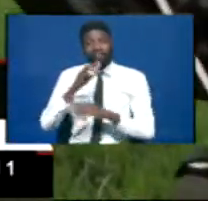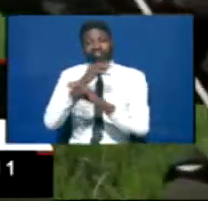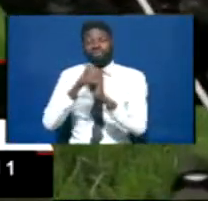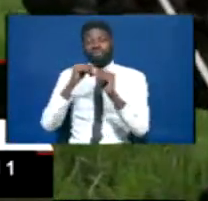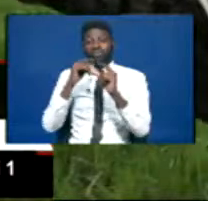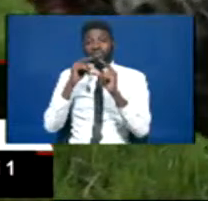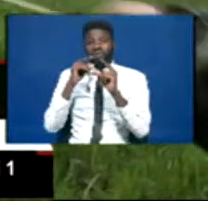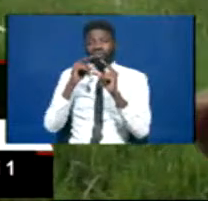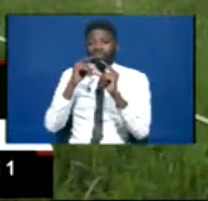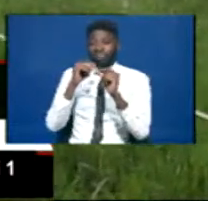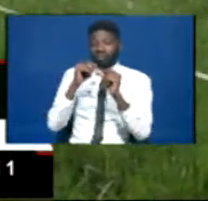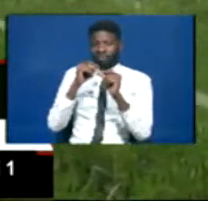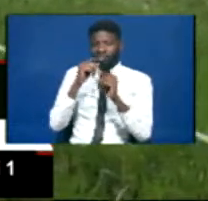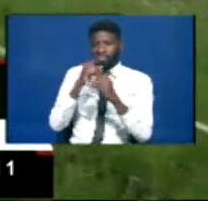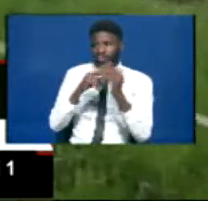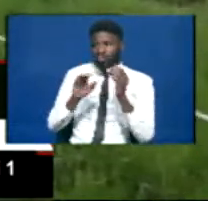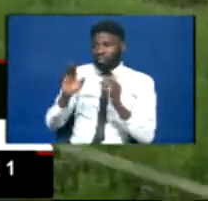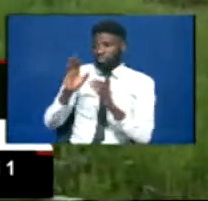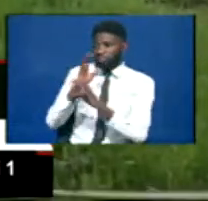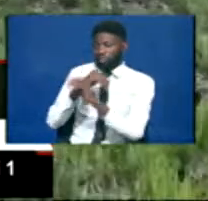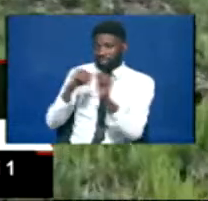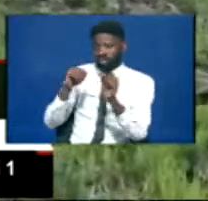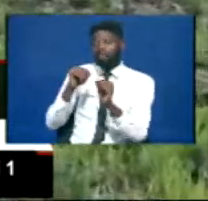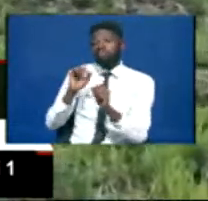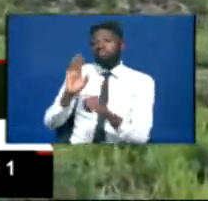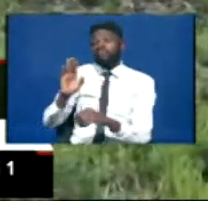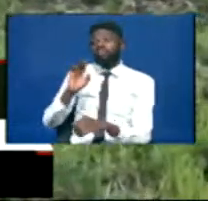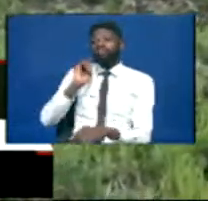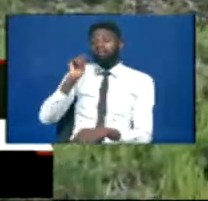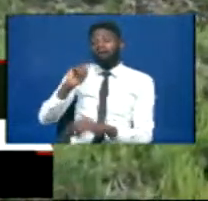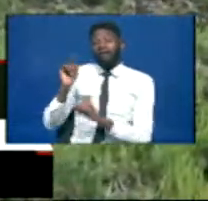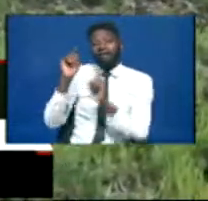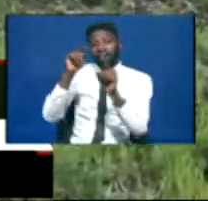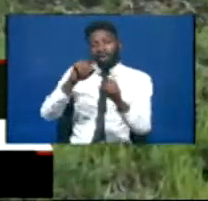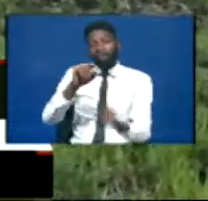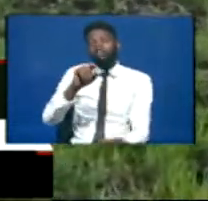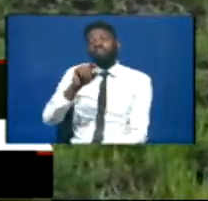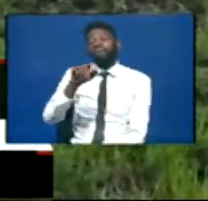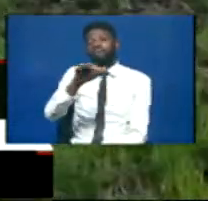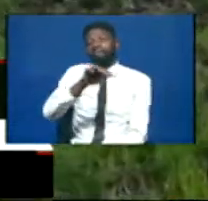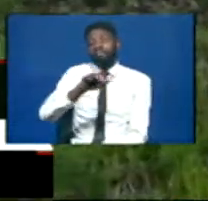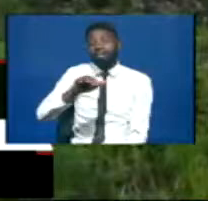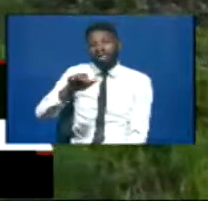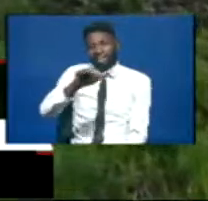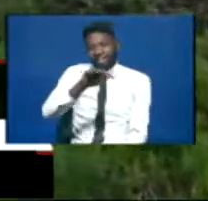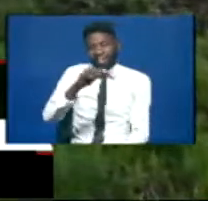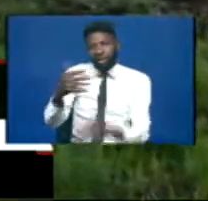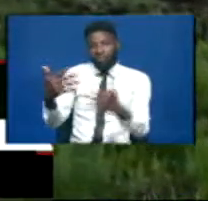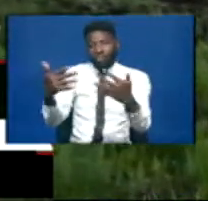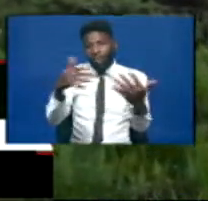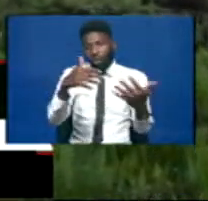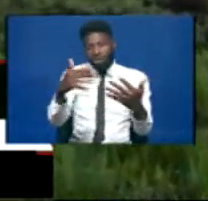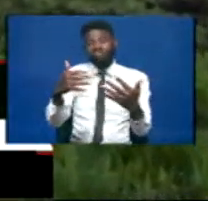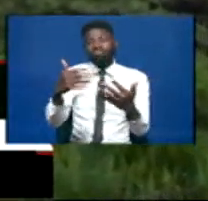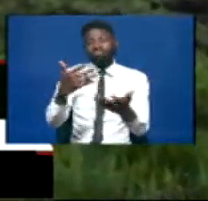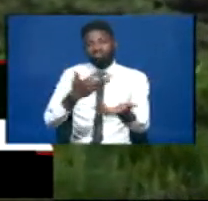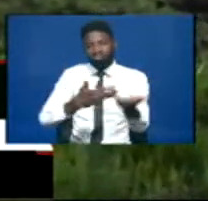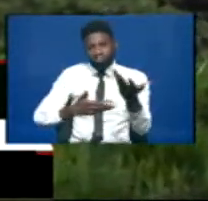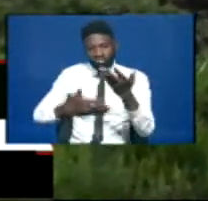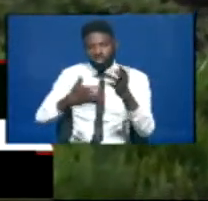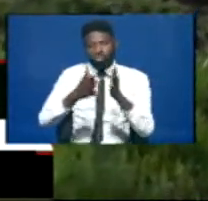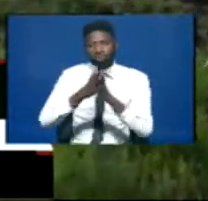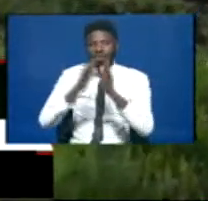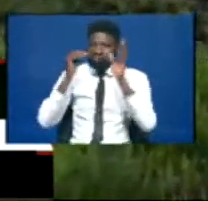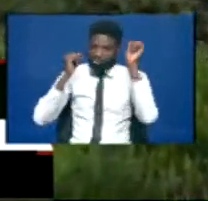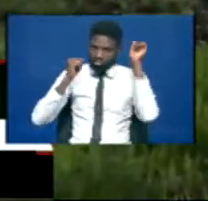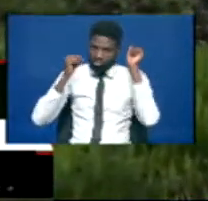vita ya jeshi la Ukraine huko Zaporizhia, kusini ya nchi hiyo, ambapo alishauriana na wanajeshi. Na vyombo